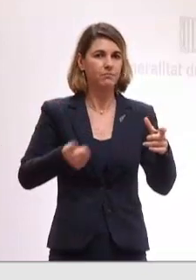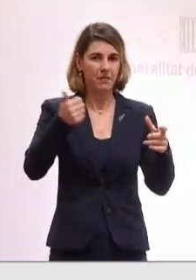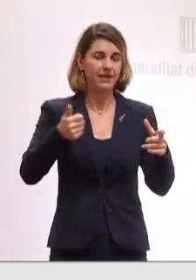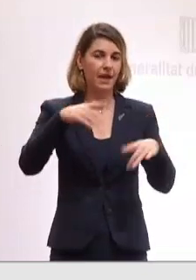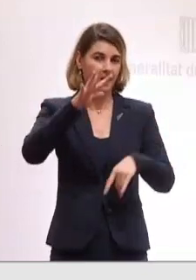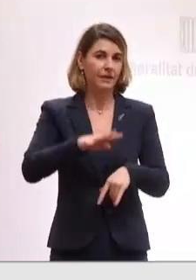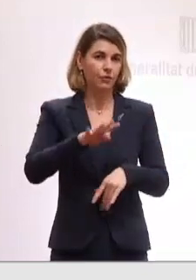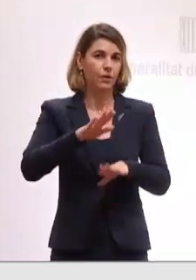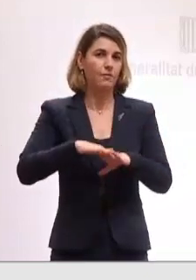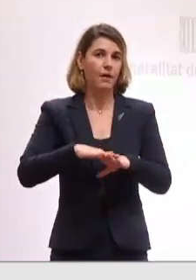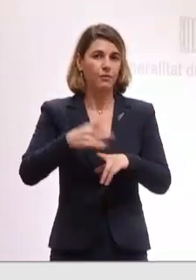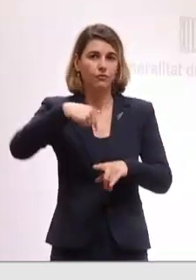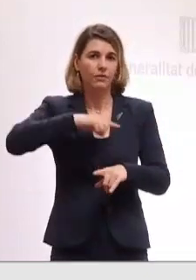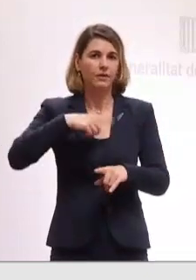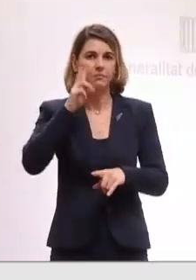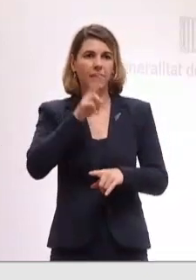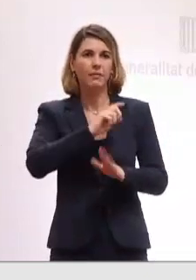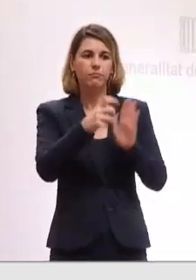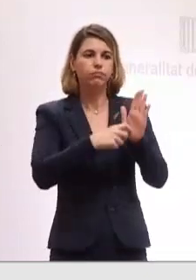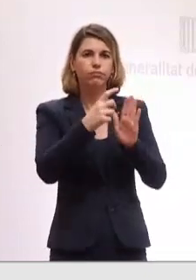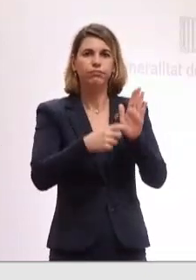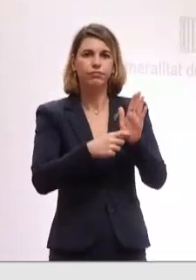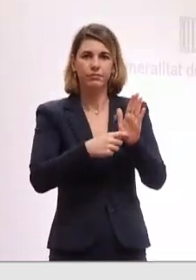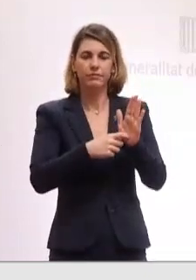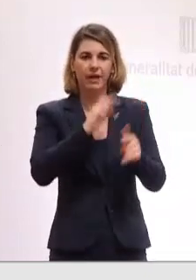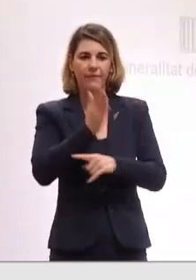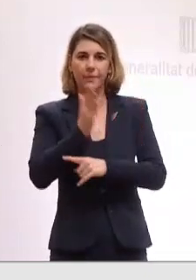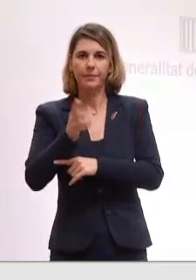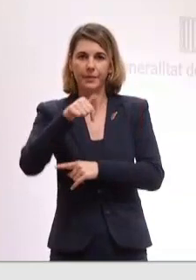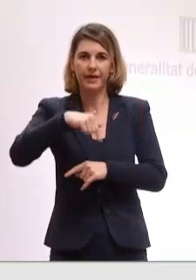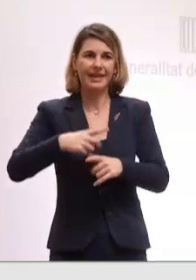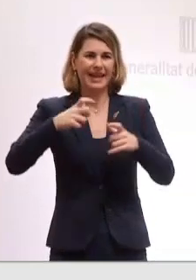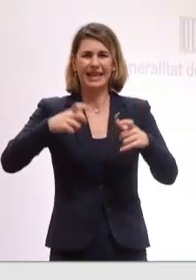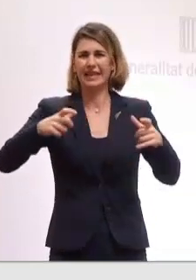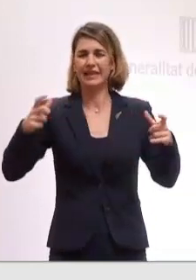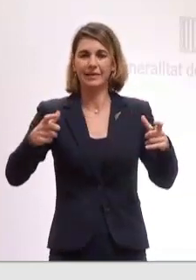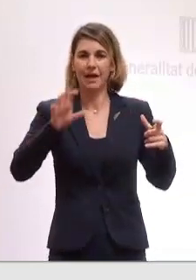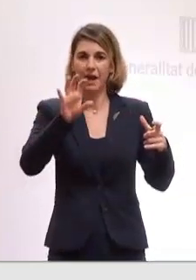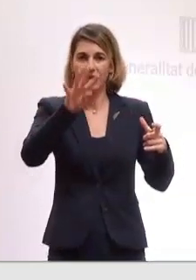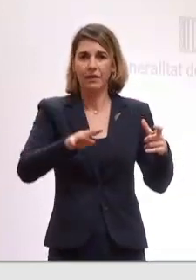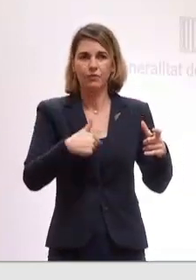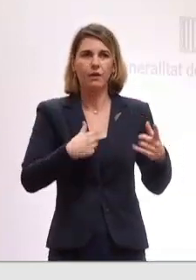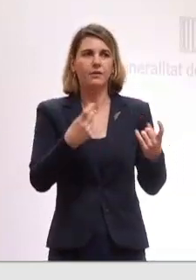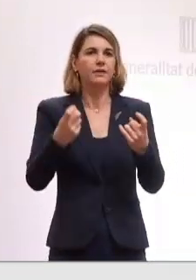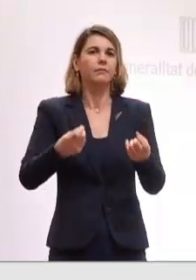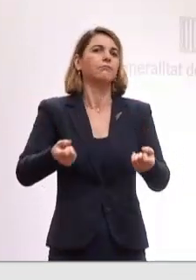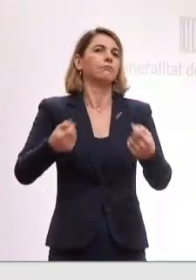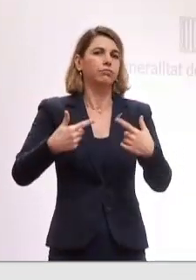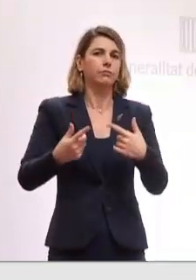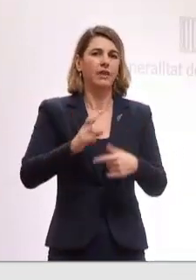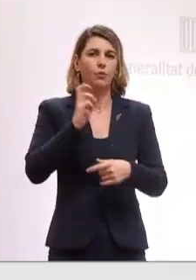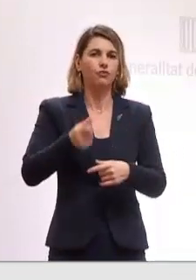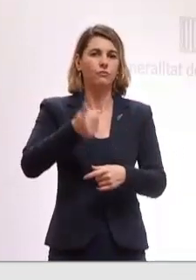poder abordar els litigis que no paren de créixer en el nostre país i necessitem també de la Generalitat